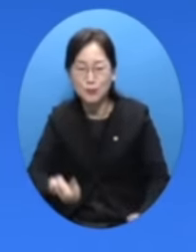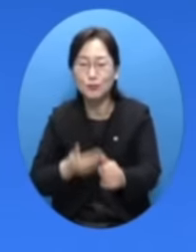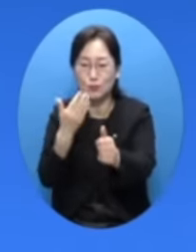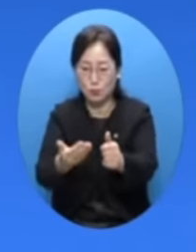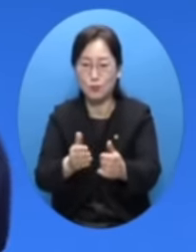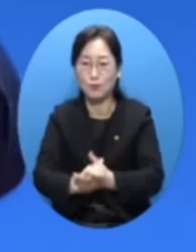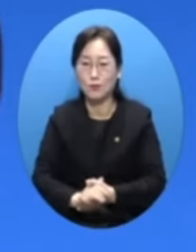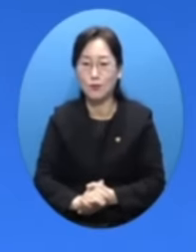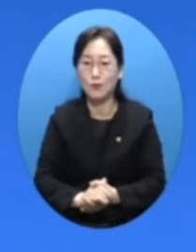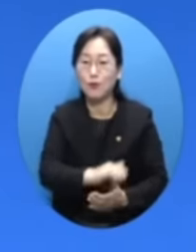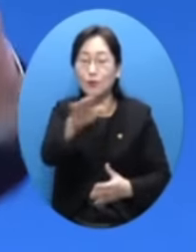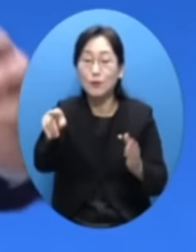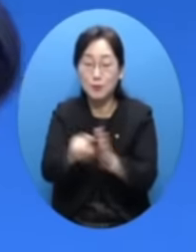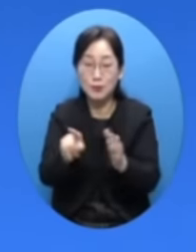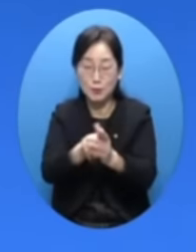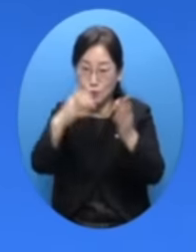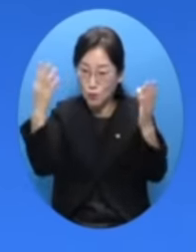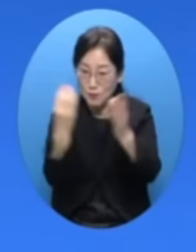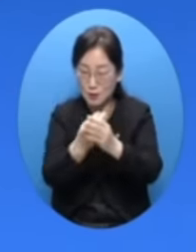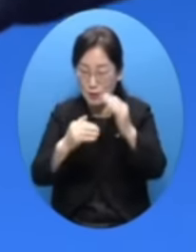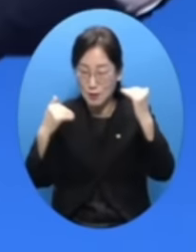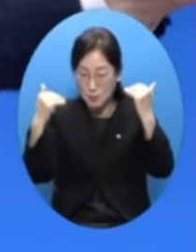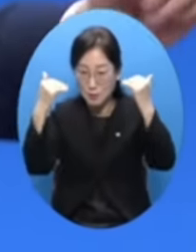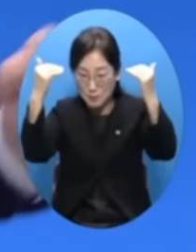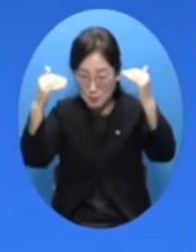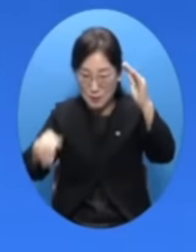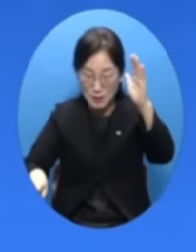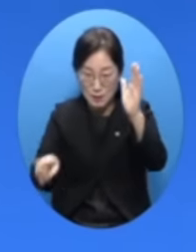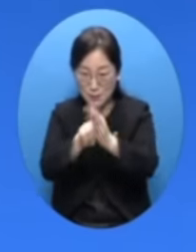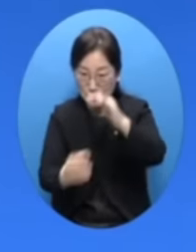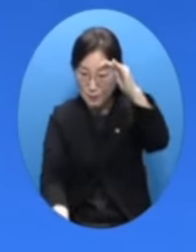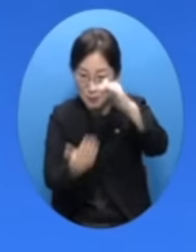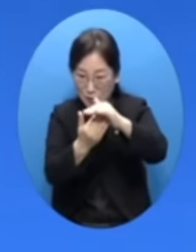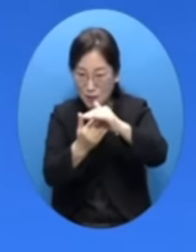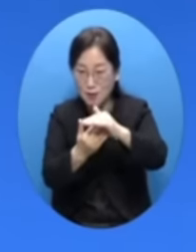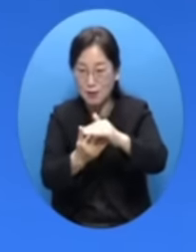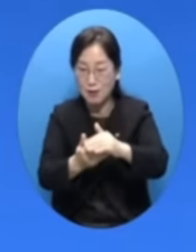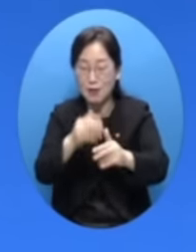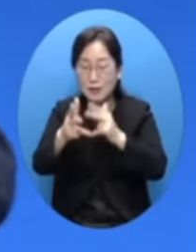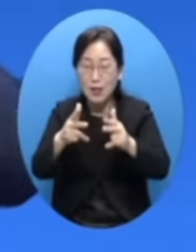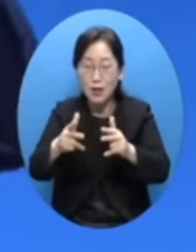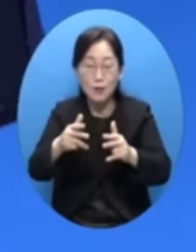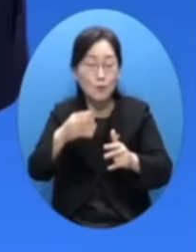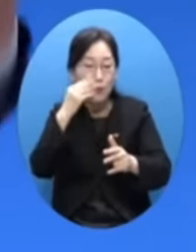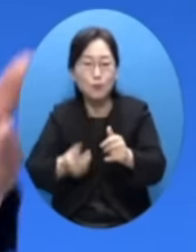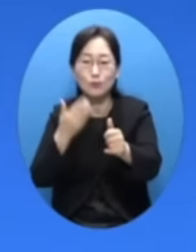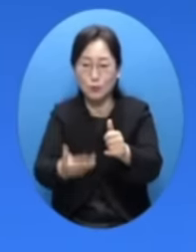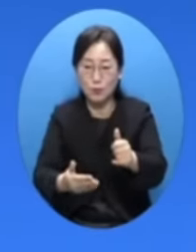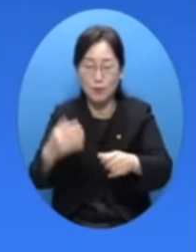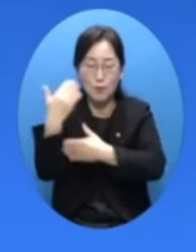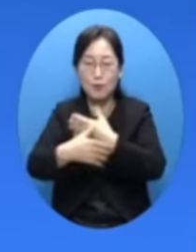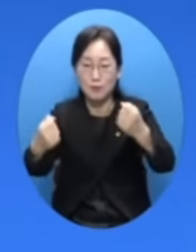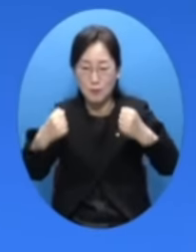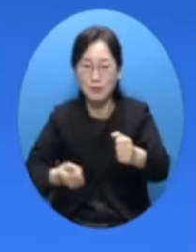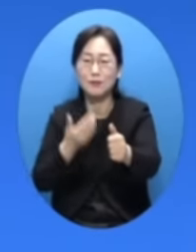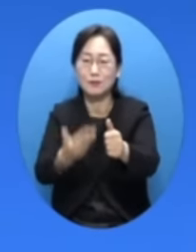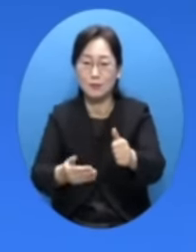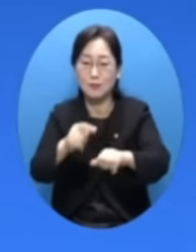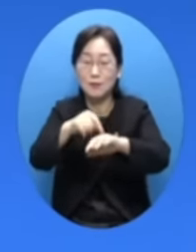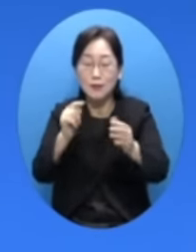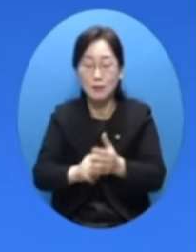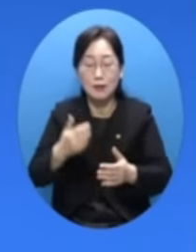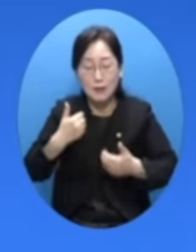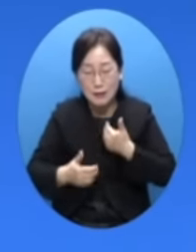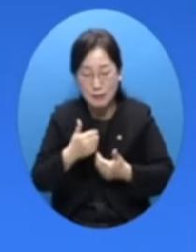것입니다. 우리의 믿음의 분량이 차면 사업의 문을 열어줄 것입니다. 우리의 믿음의 분량이 차면 건강을 회복시켜 줄 것입니다. 마음의